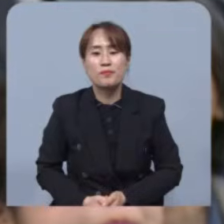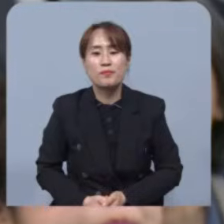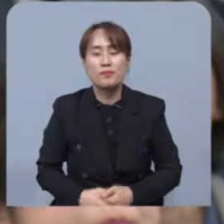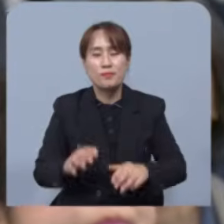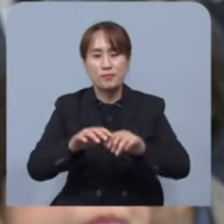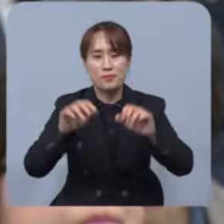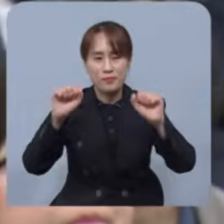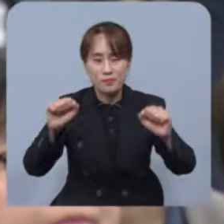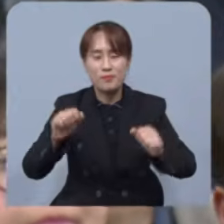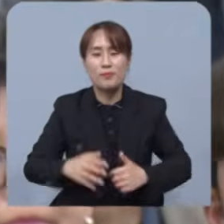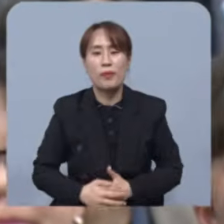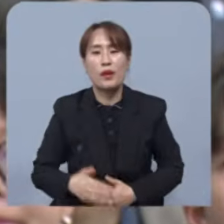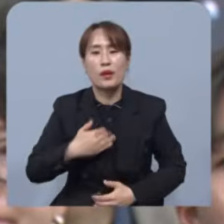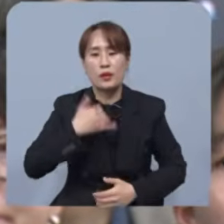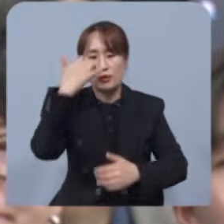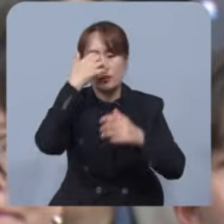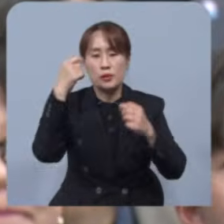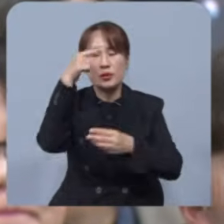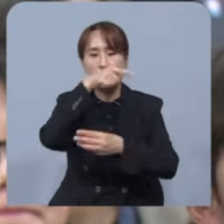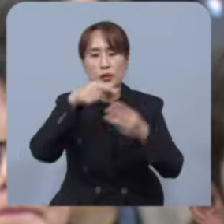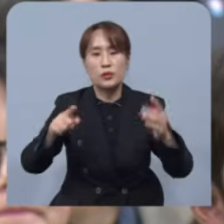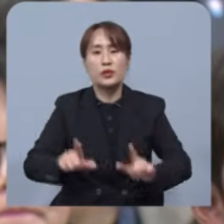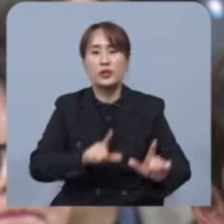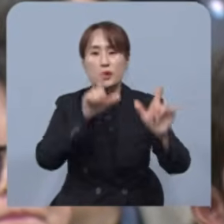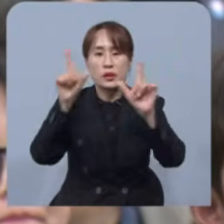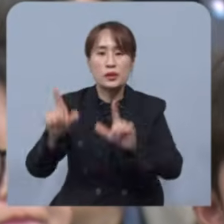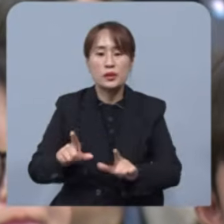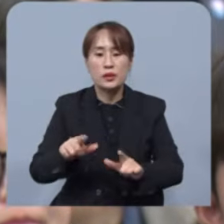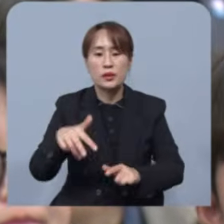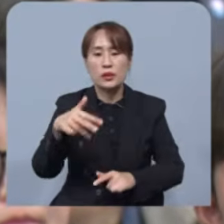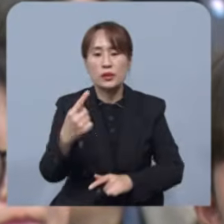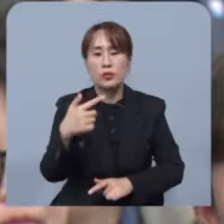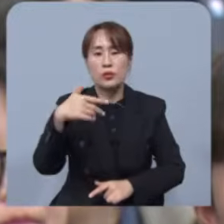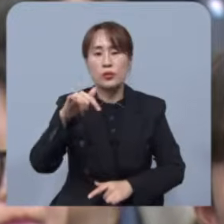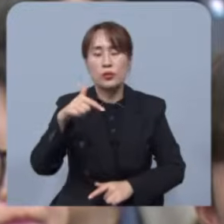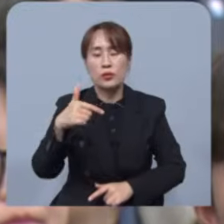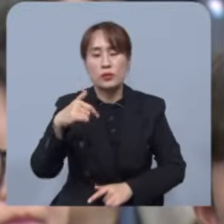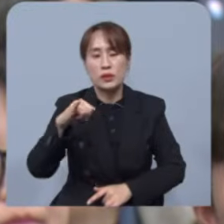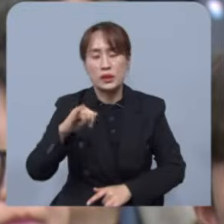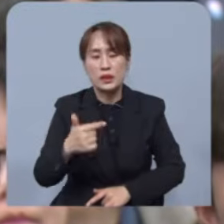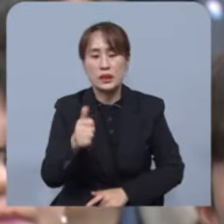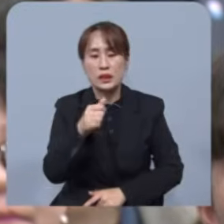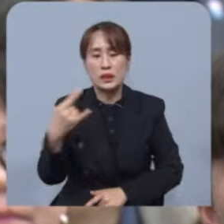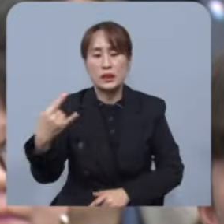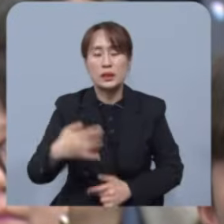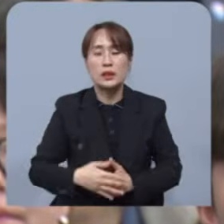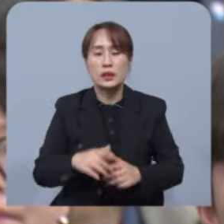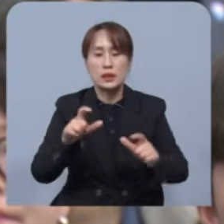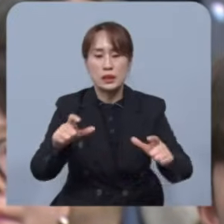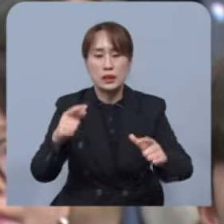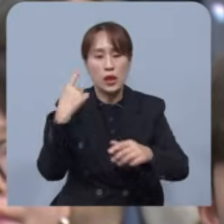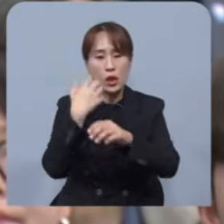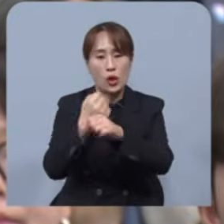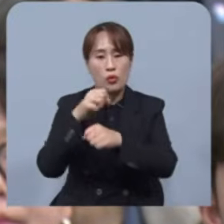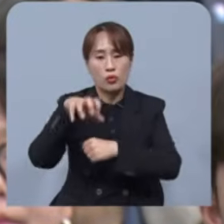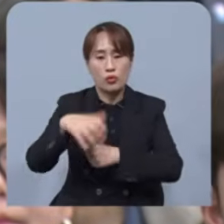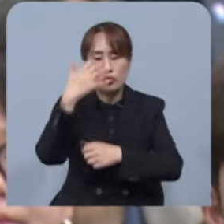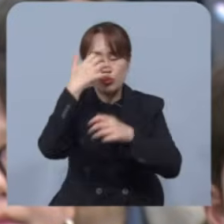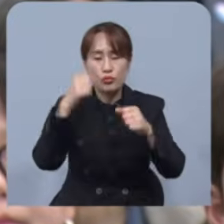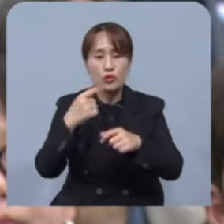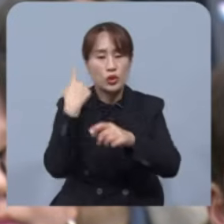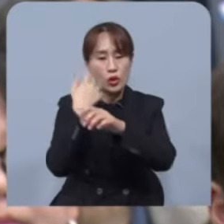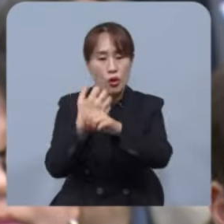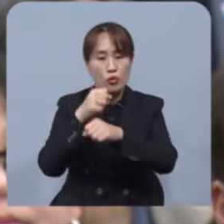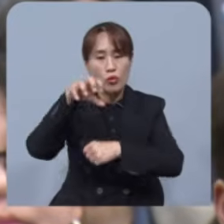네, 안녕하십니까. 저는 충북 청주에 살고 있는 조진이라고 합니다. 그리고 지역연구원에서